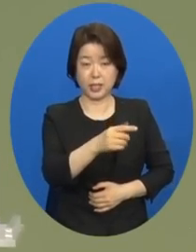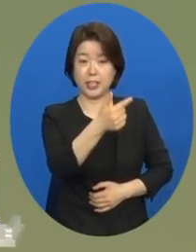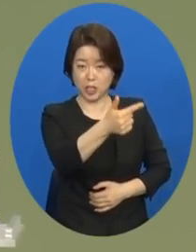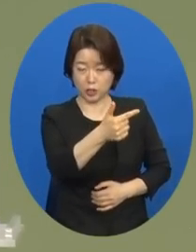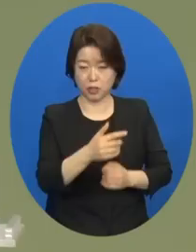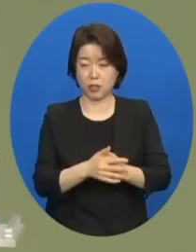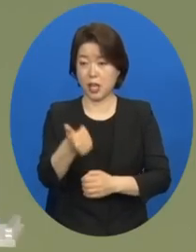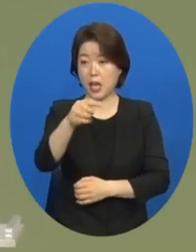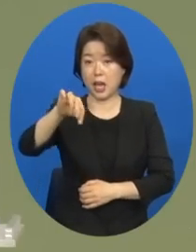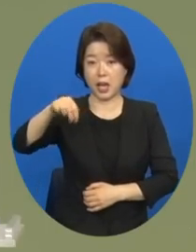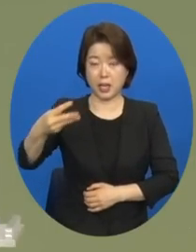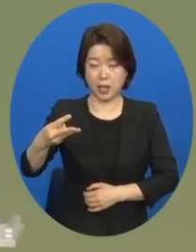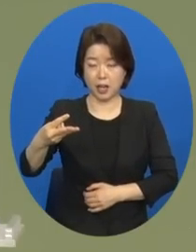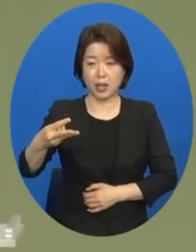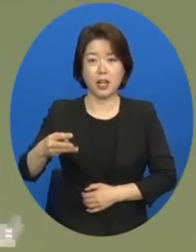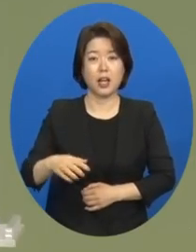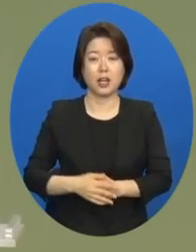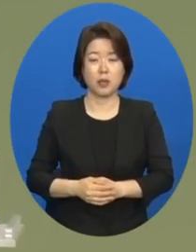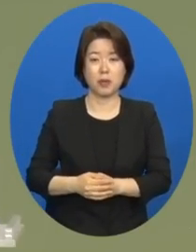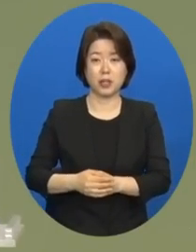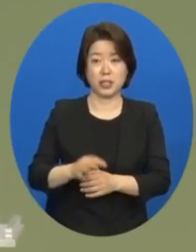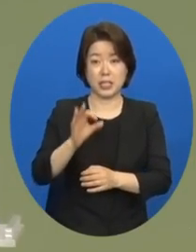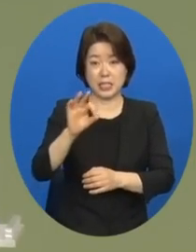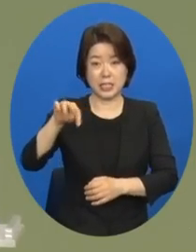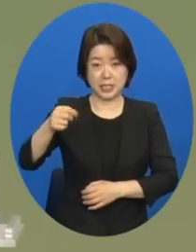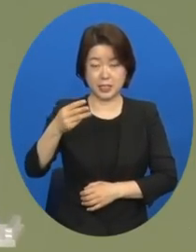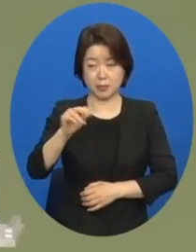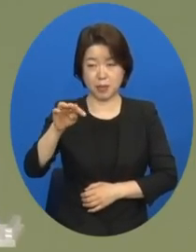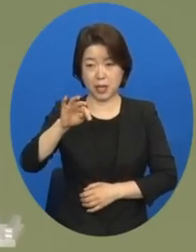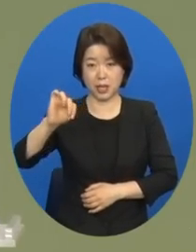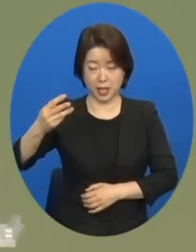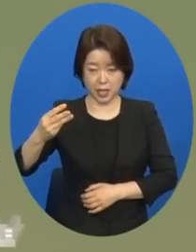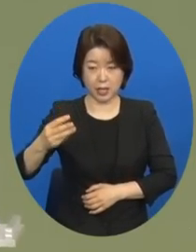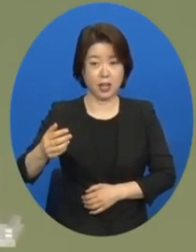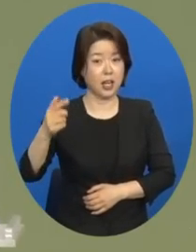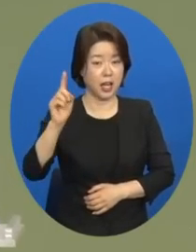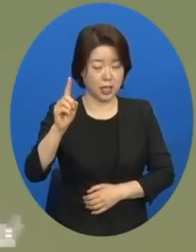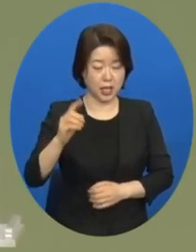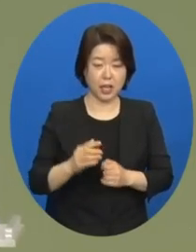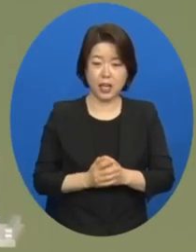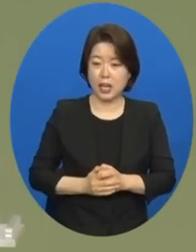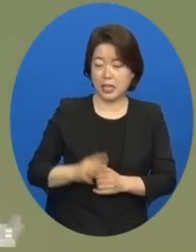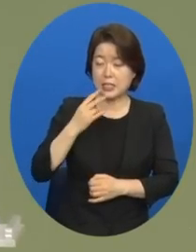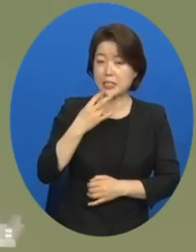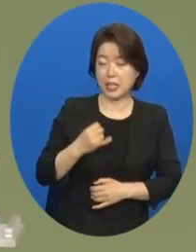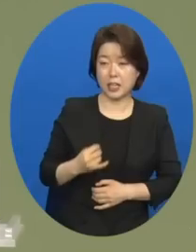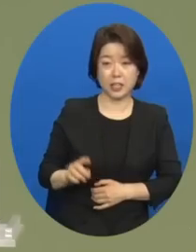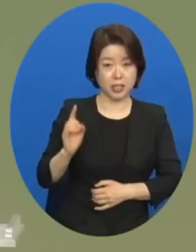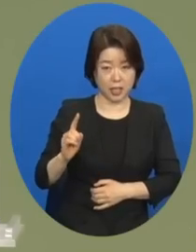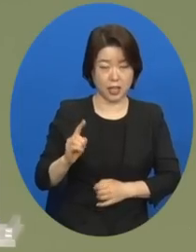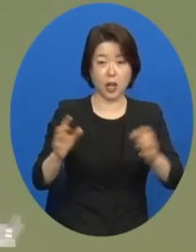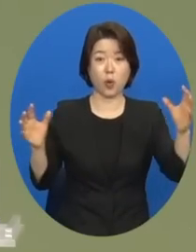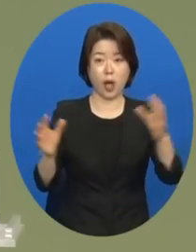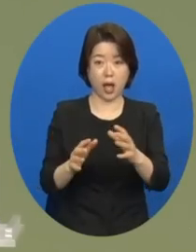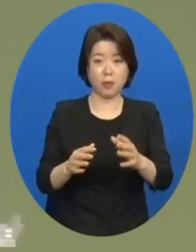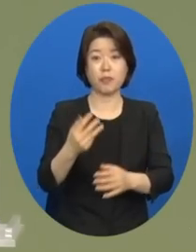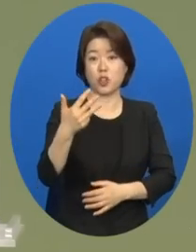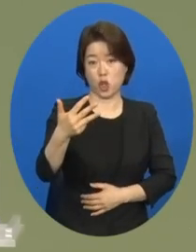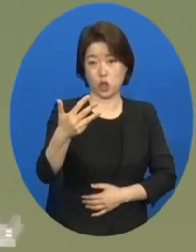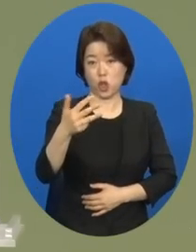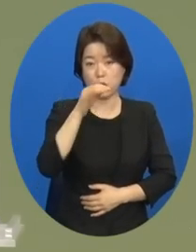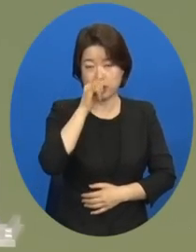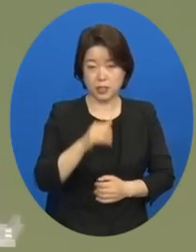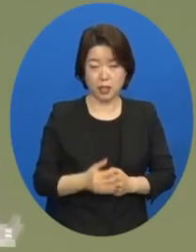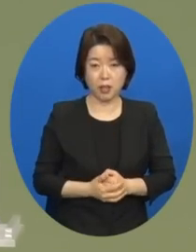하갈에게서 이스마엘 살아계에서 8명의 아들이 있는데요 아들 중에는 아브라함이 또